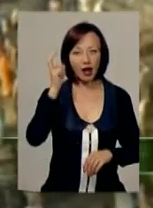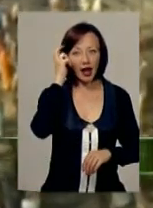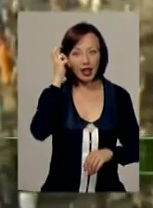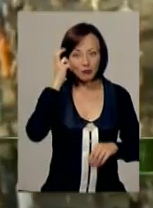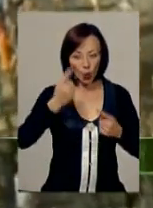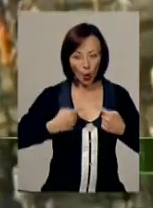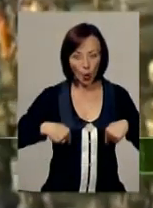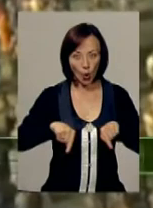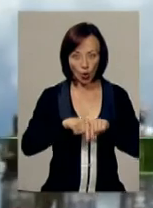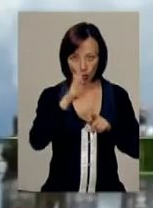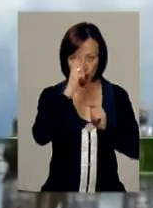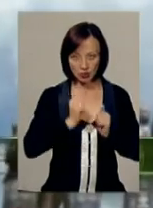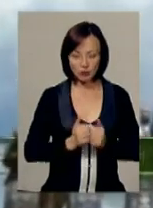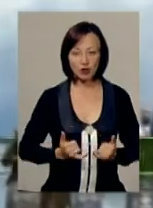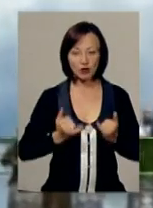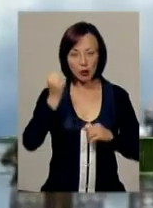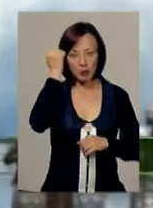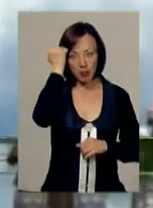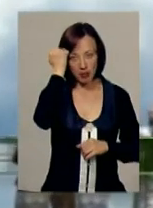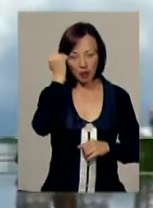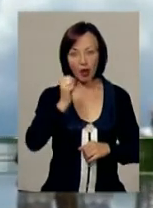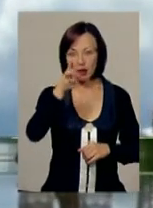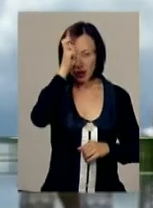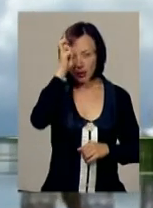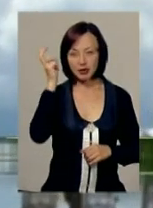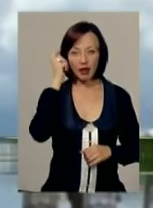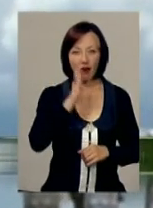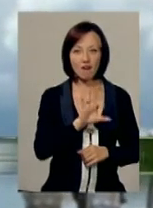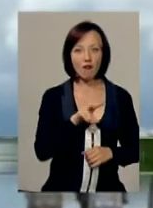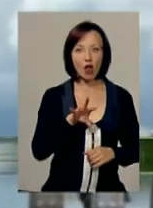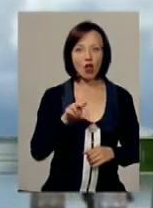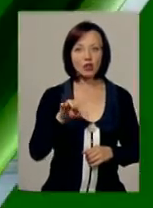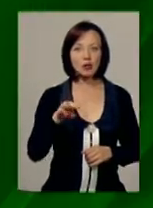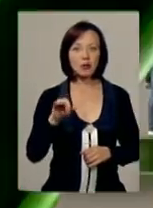28 липня православні шанували пам'ять рівноапостольного князя Київського Володимира.